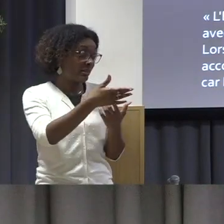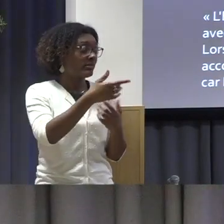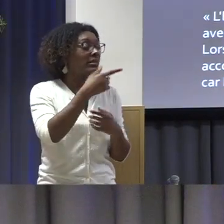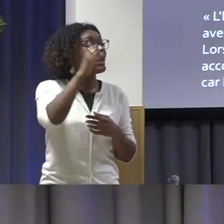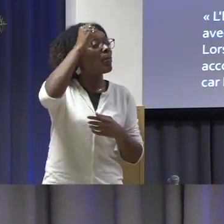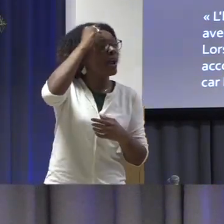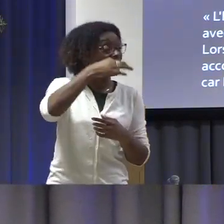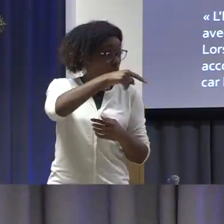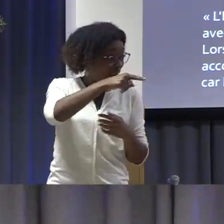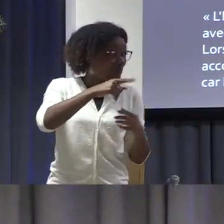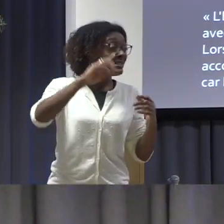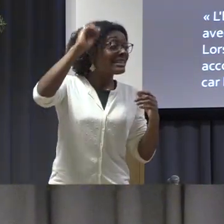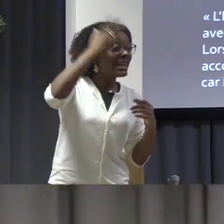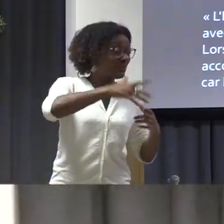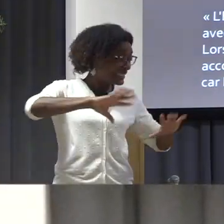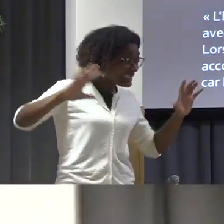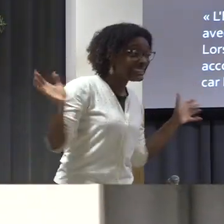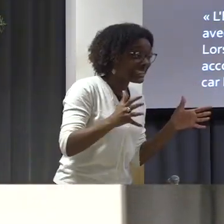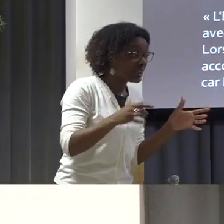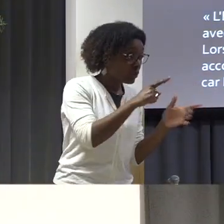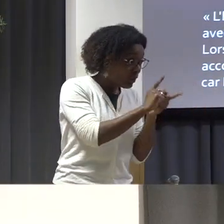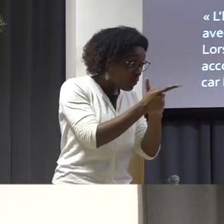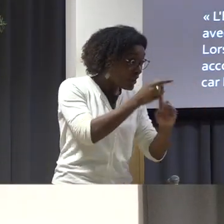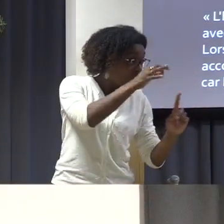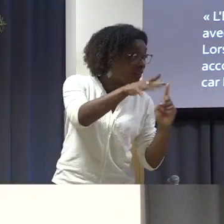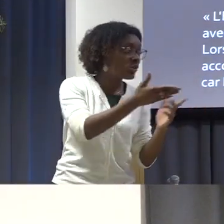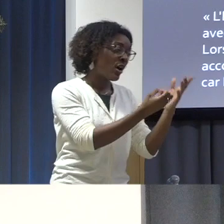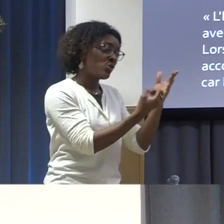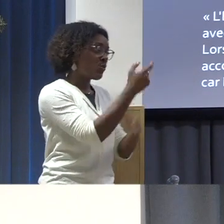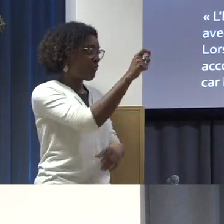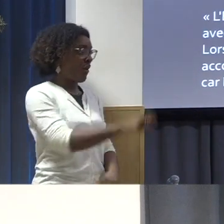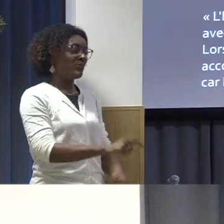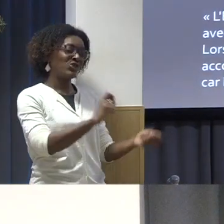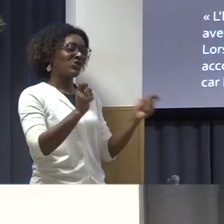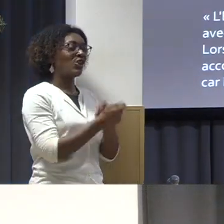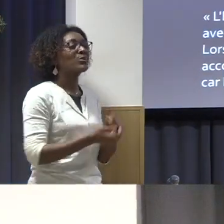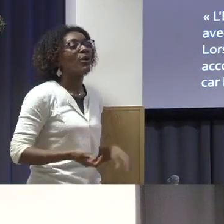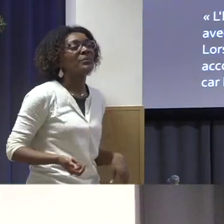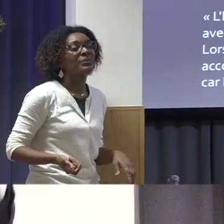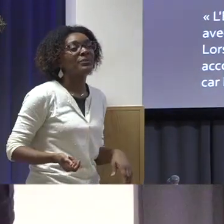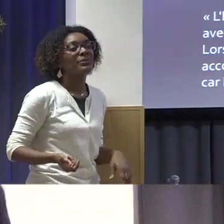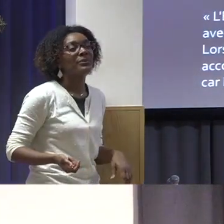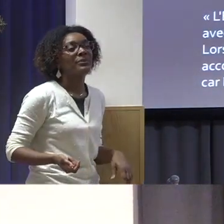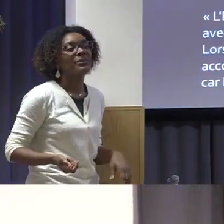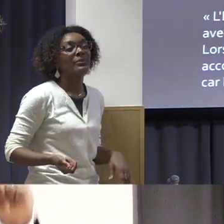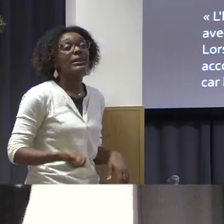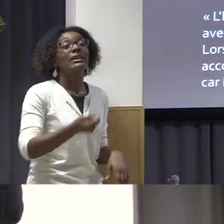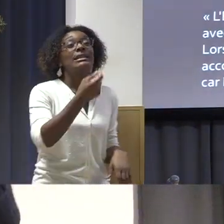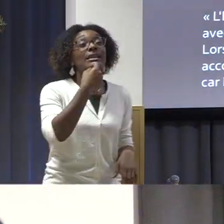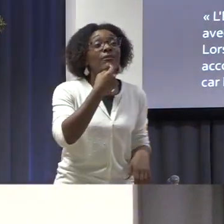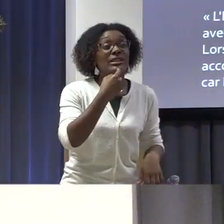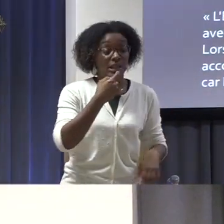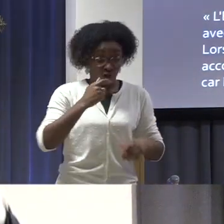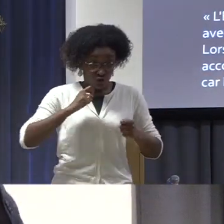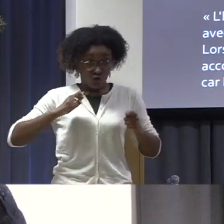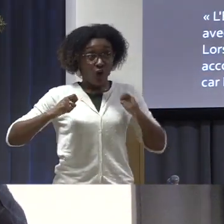10 et tu sera changé en un autre homme autrement dit le changement la